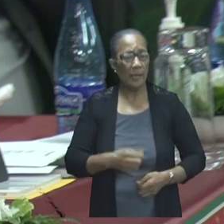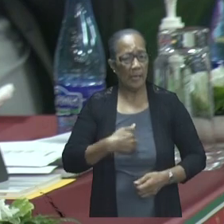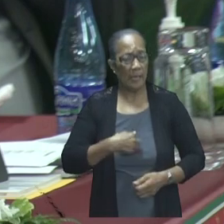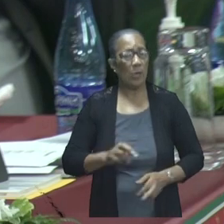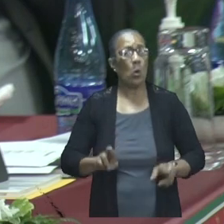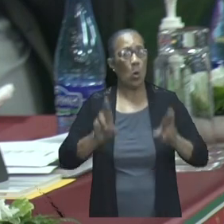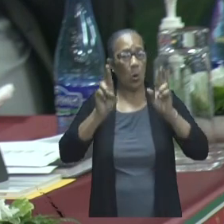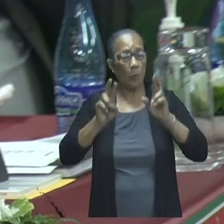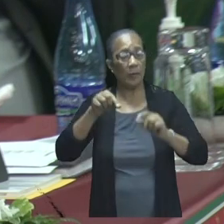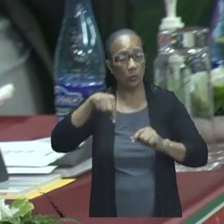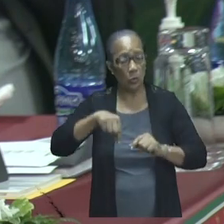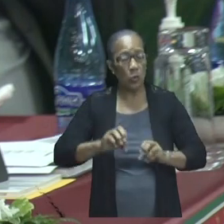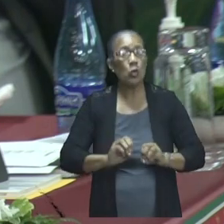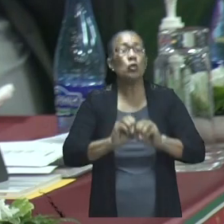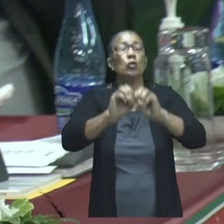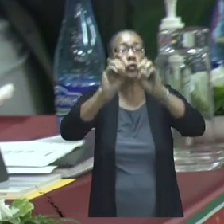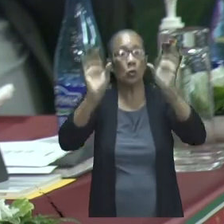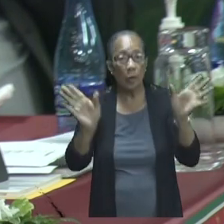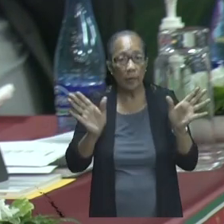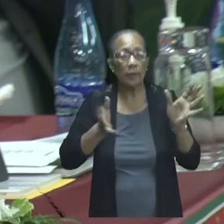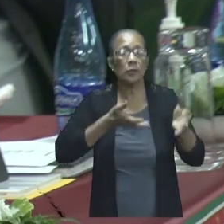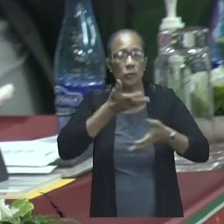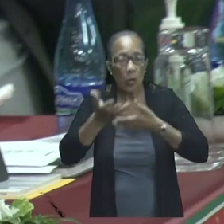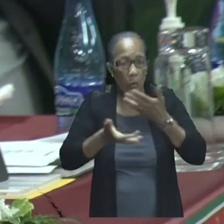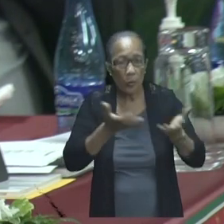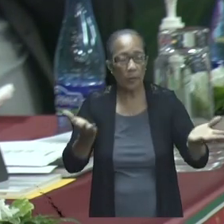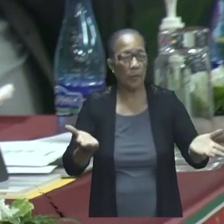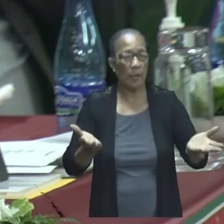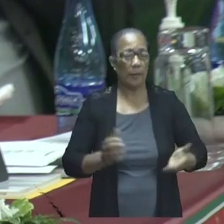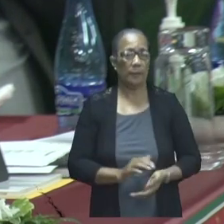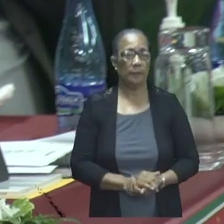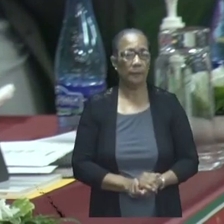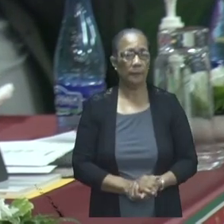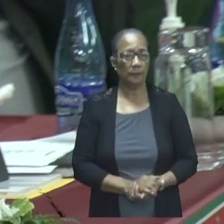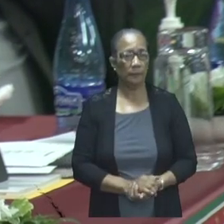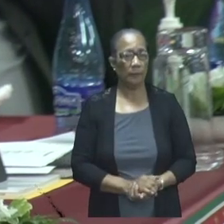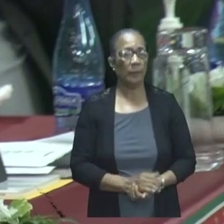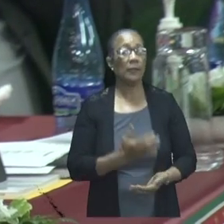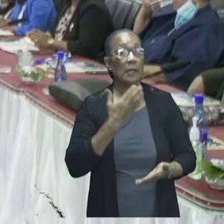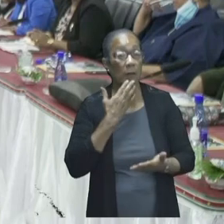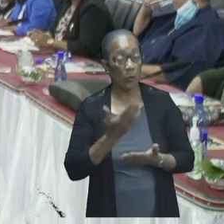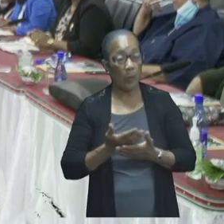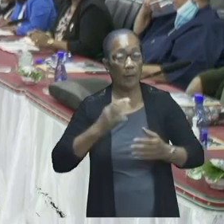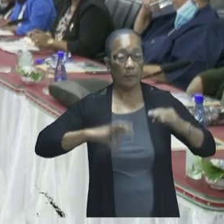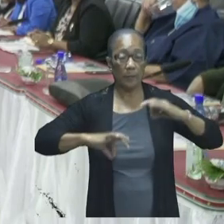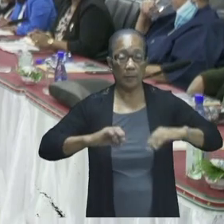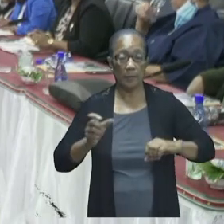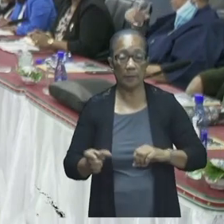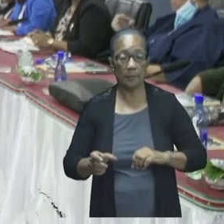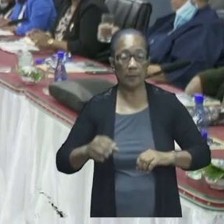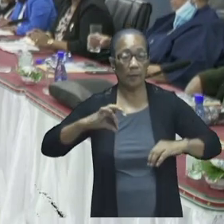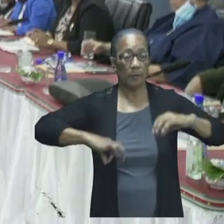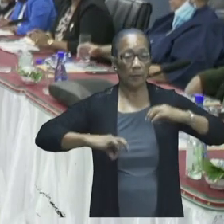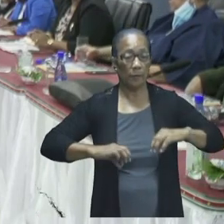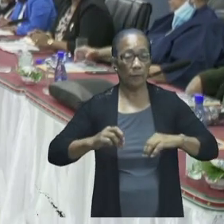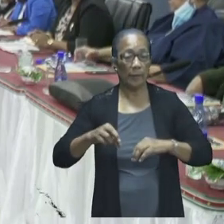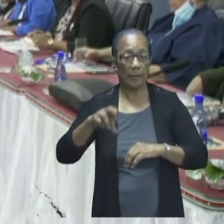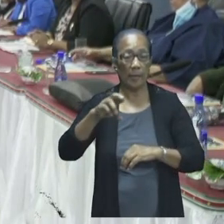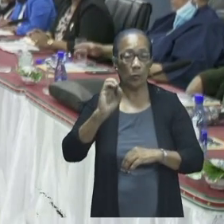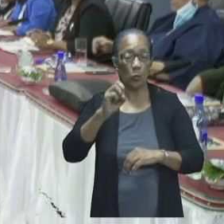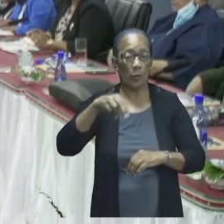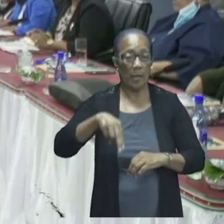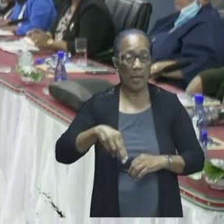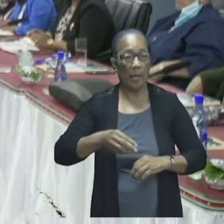dat het nu wat duidelijker is ik dacht net geen andere vragen had ben ik dank u wel minister mag ik de minister van arrow hem vragen om in te komen